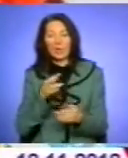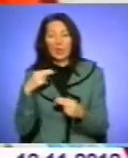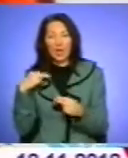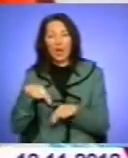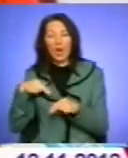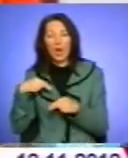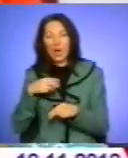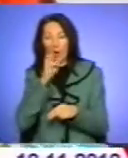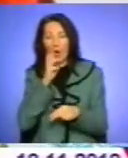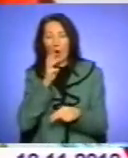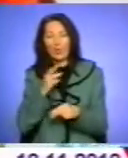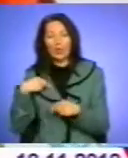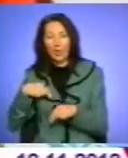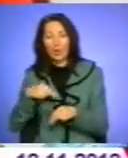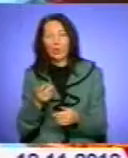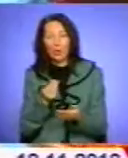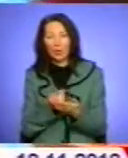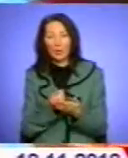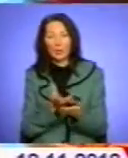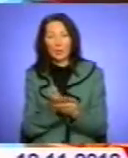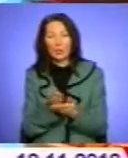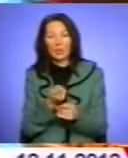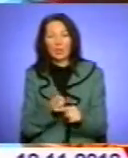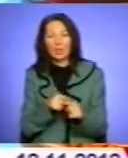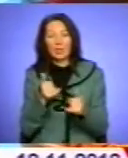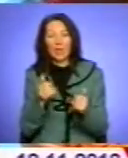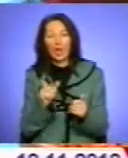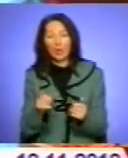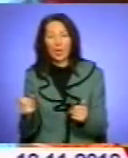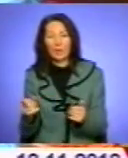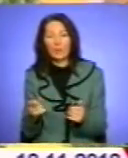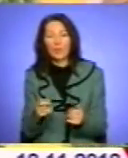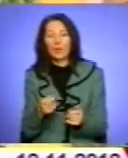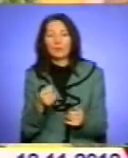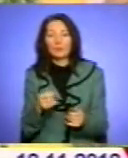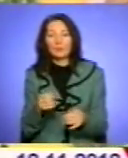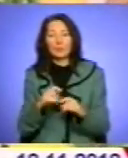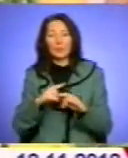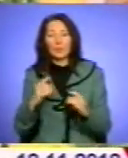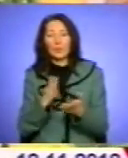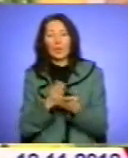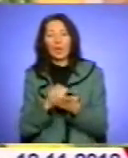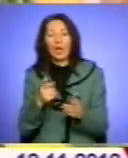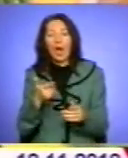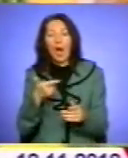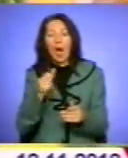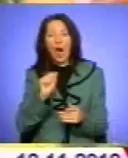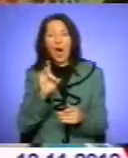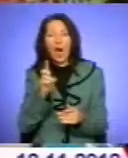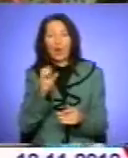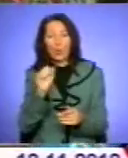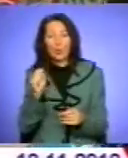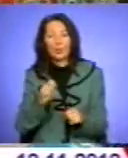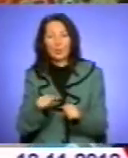це для людей. Для людей. Родзинкою столу став гарбузовий салат. Натирається гарбуз, до нього